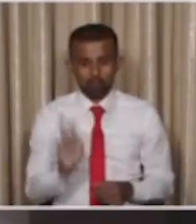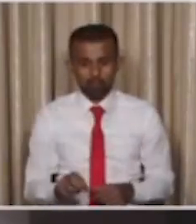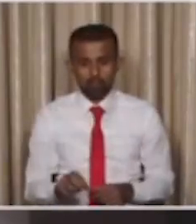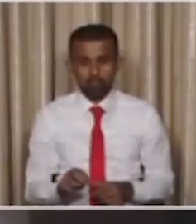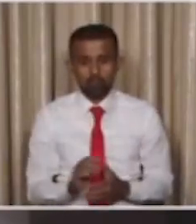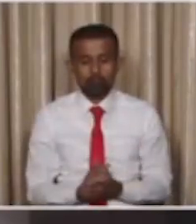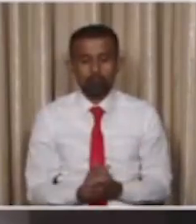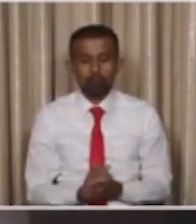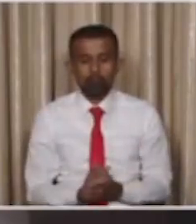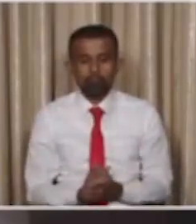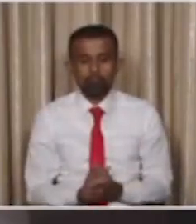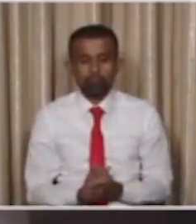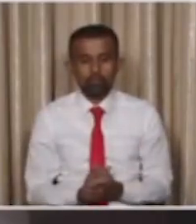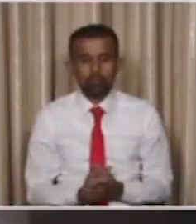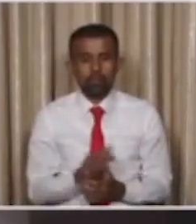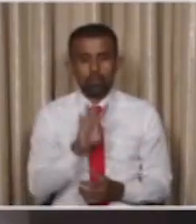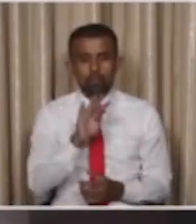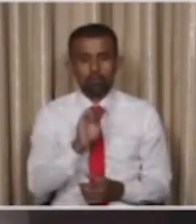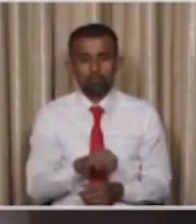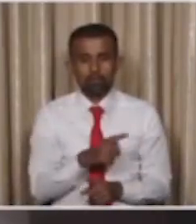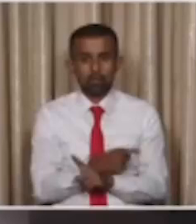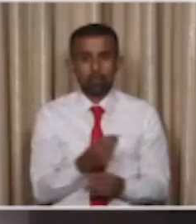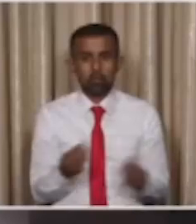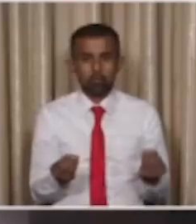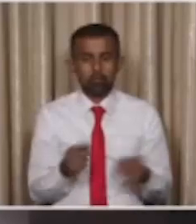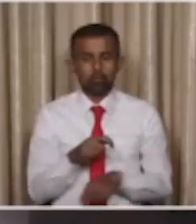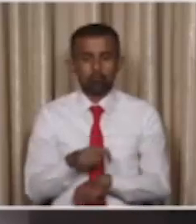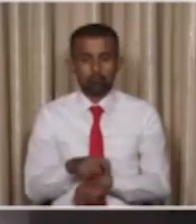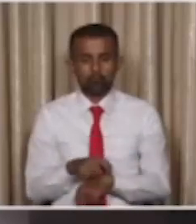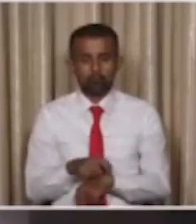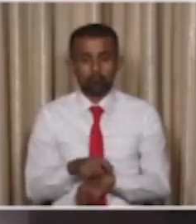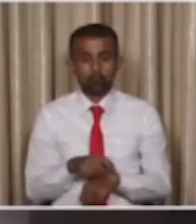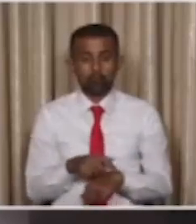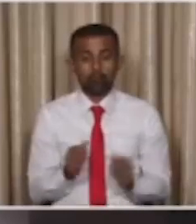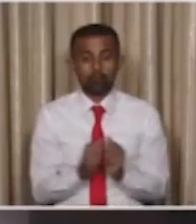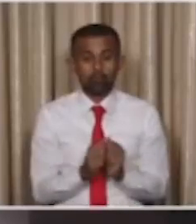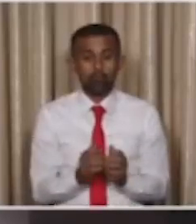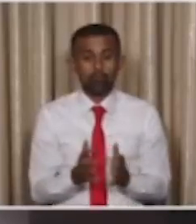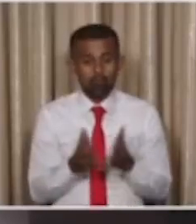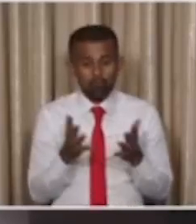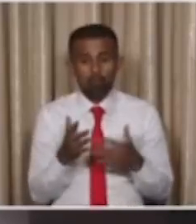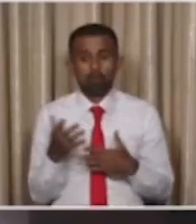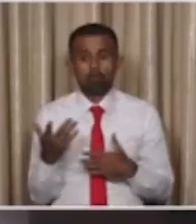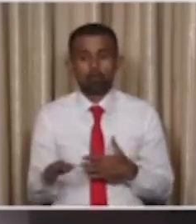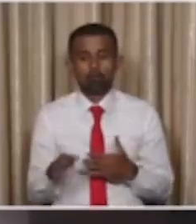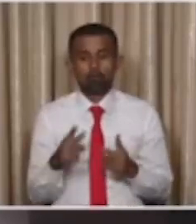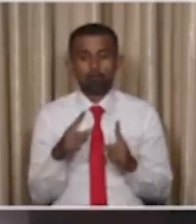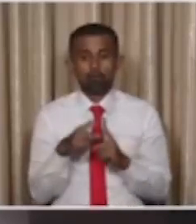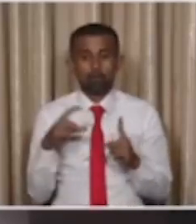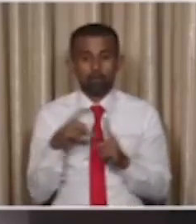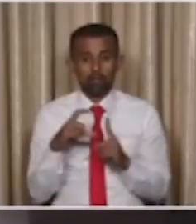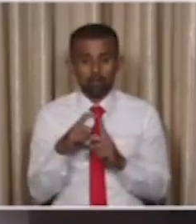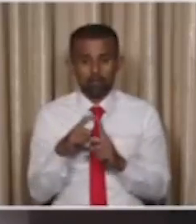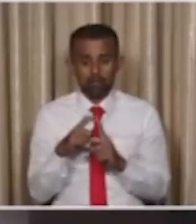මේ 40,000ක ගුරුහිඟයක් තියෙන මොහොතක ඒ අය ලොකු කාර්යභාරයක් කරා. ඉතින් මේ අධ්‍යාපනයේ